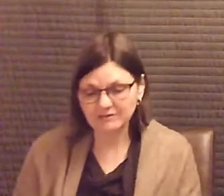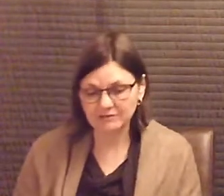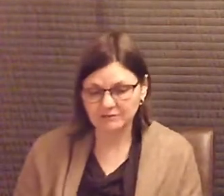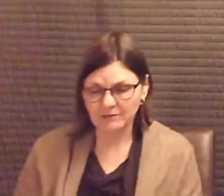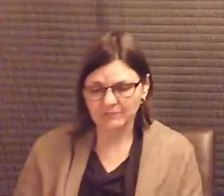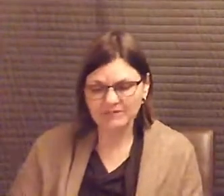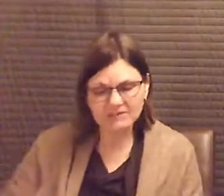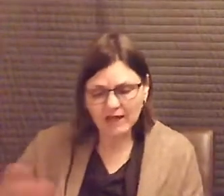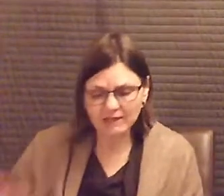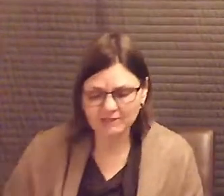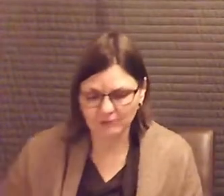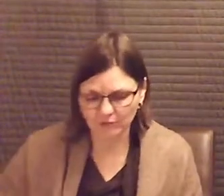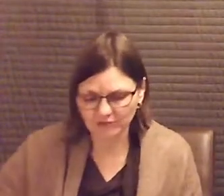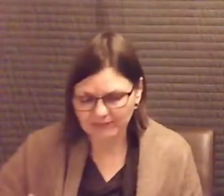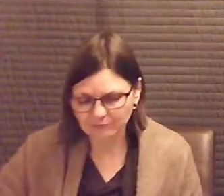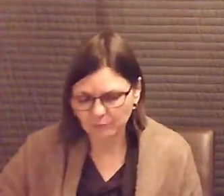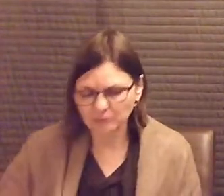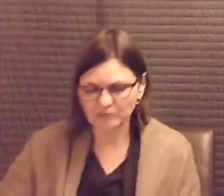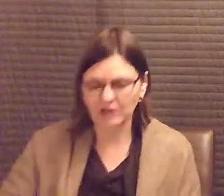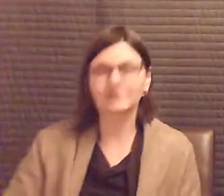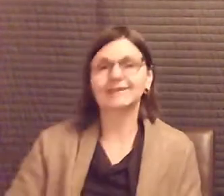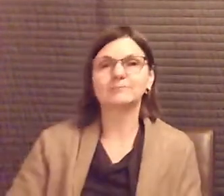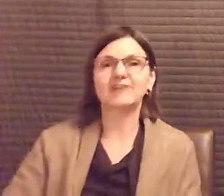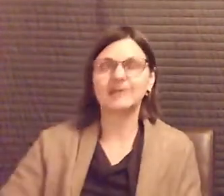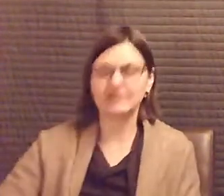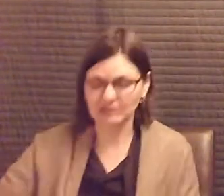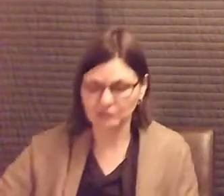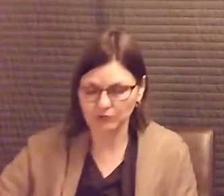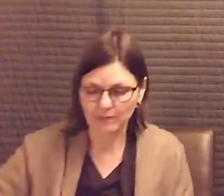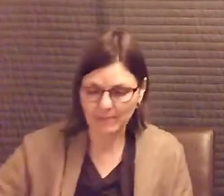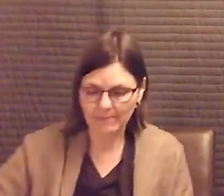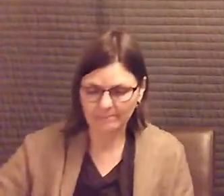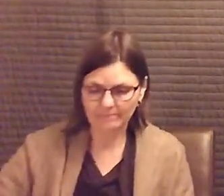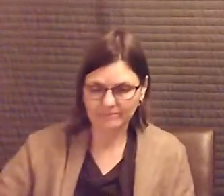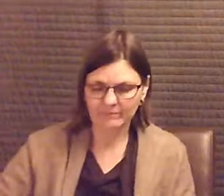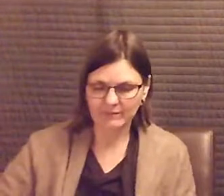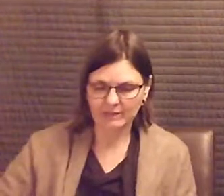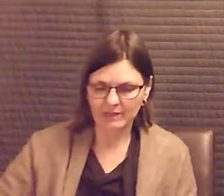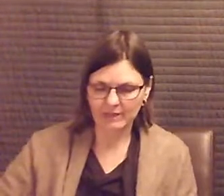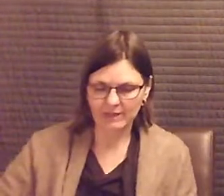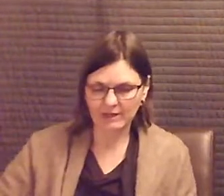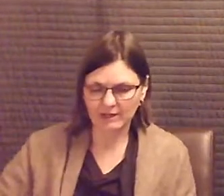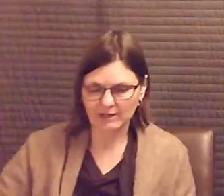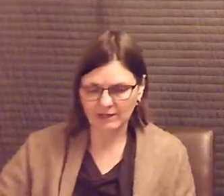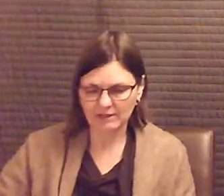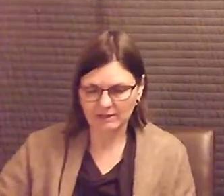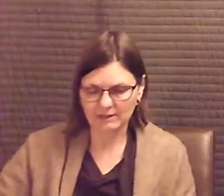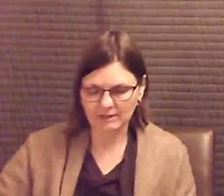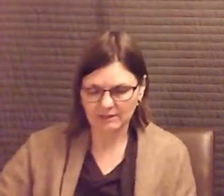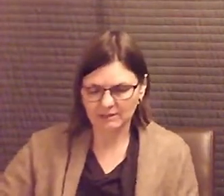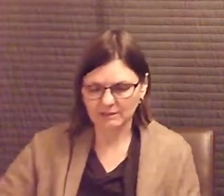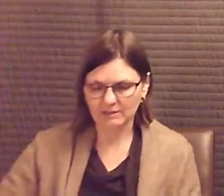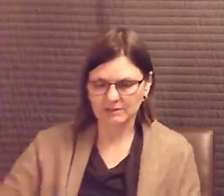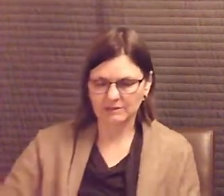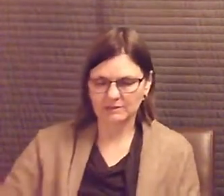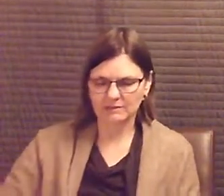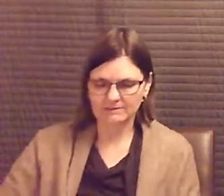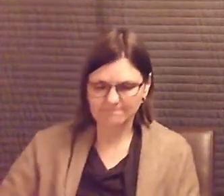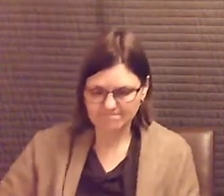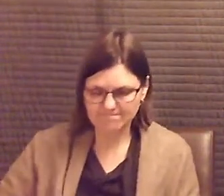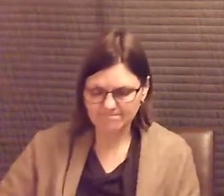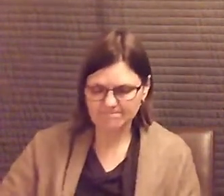en verbied het maar niet alle die onder leiding van mozes uit egypte waren rechtgetrokken 17 plus wat we doen was concrete